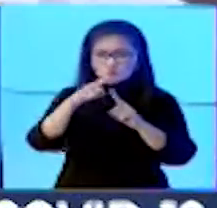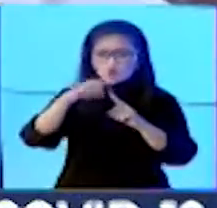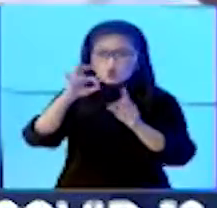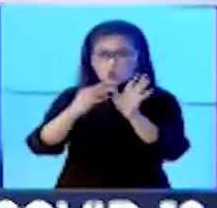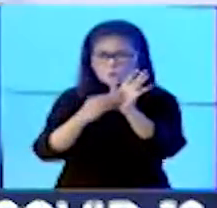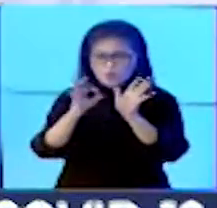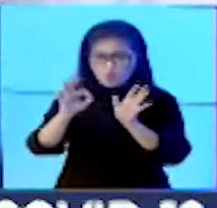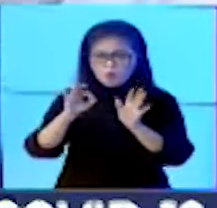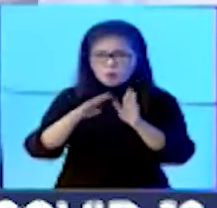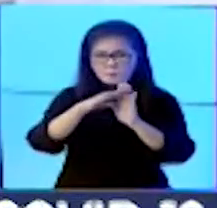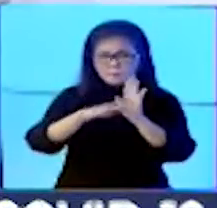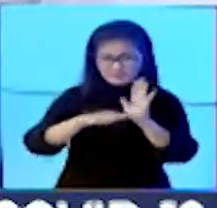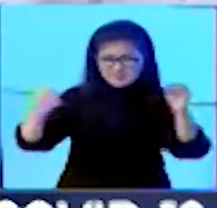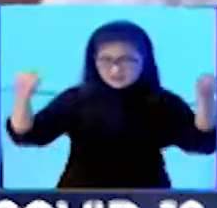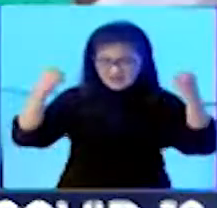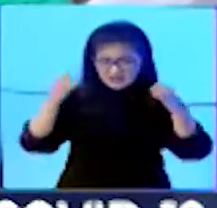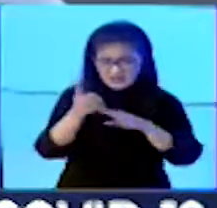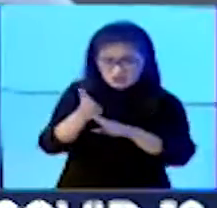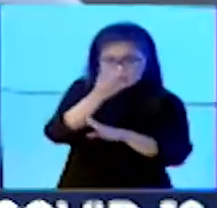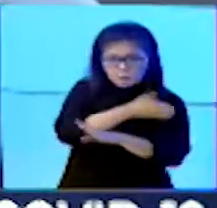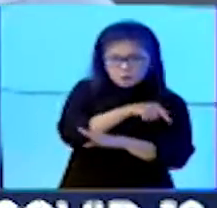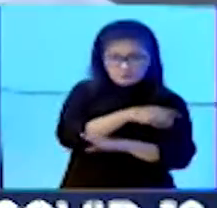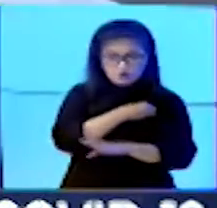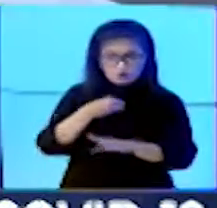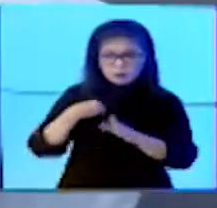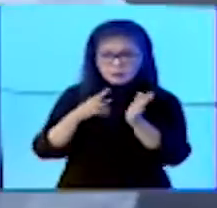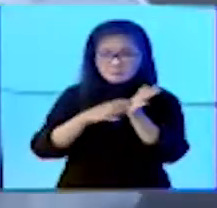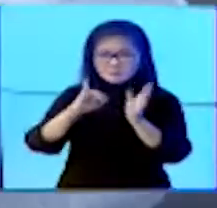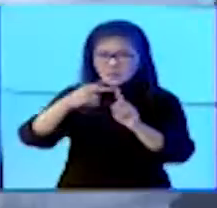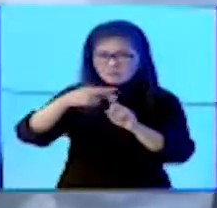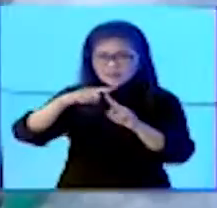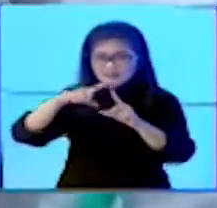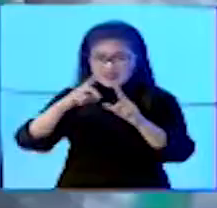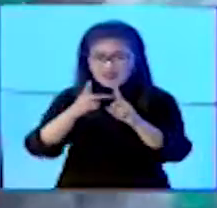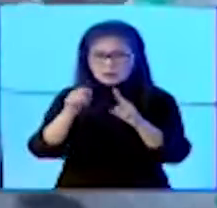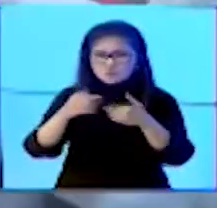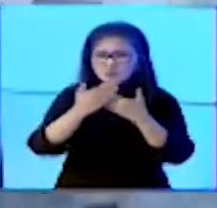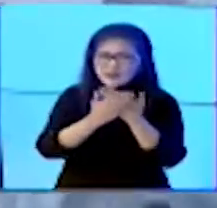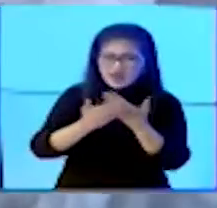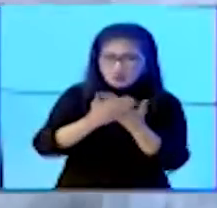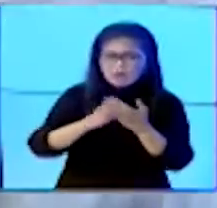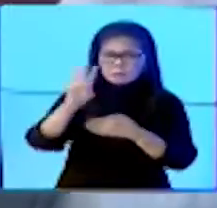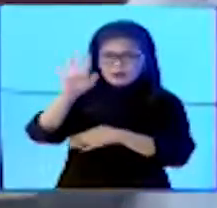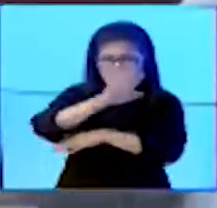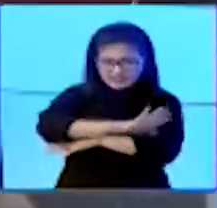Sebelum meninggal, Dr. Miftah sempat menjalani perawatan selama 5 hari di ruang isolasi Rumah Sakit Dr. Sutomo,